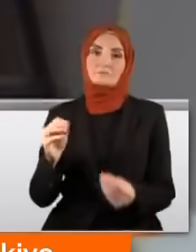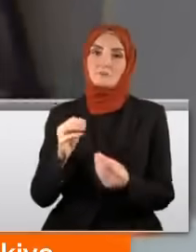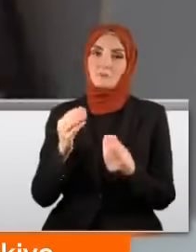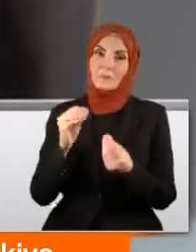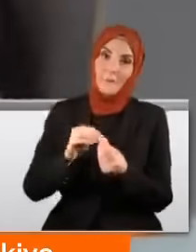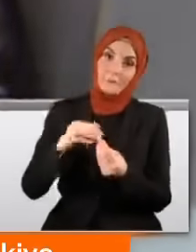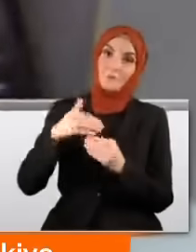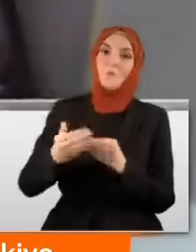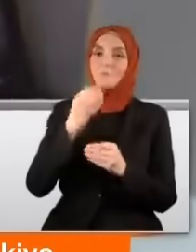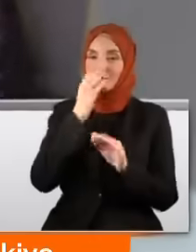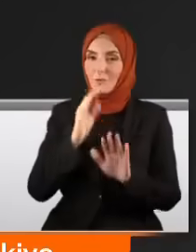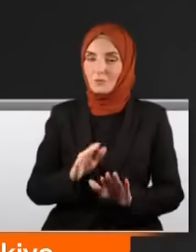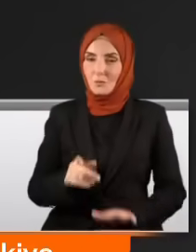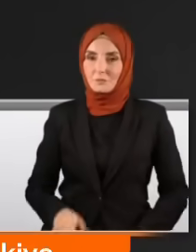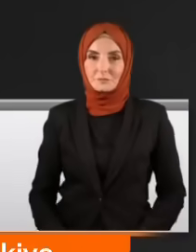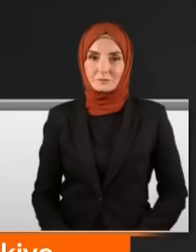Görecekler